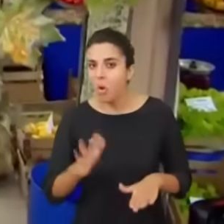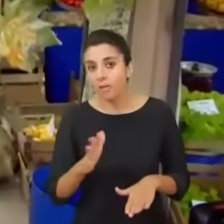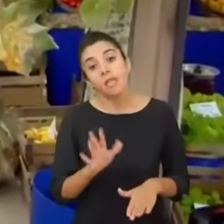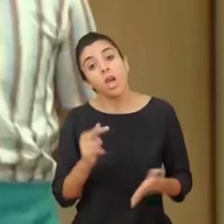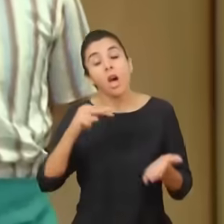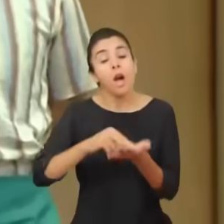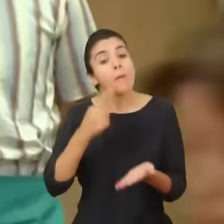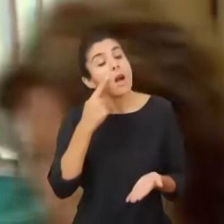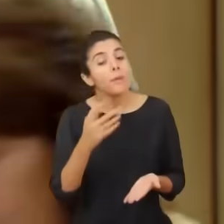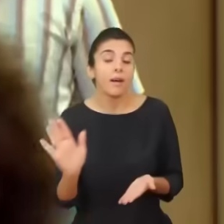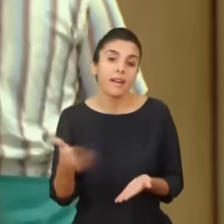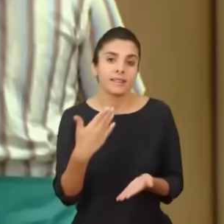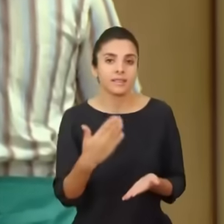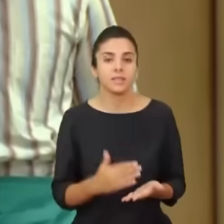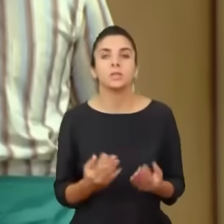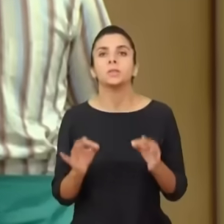Çıkıyorum.